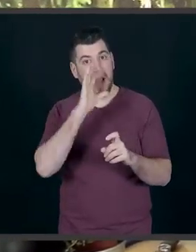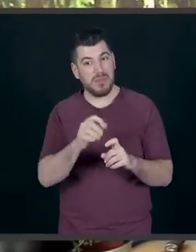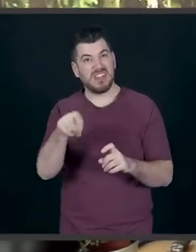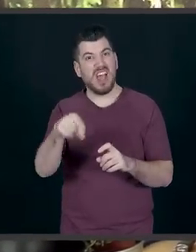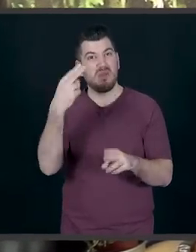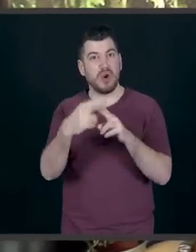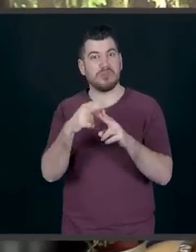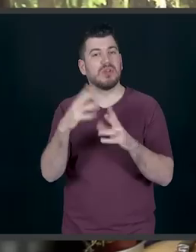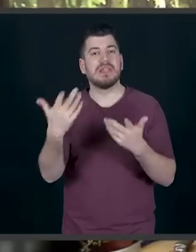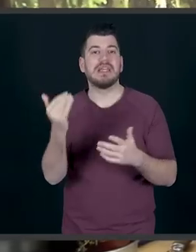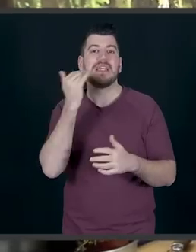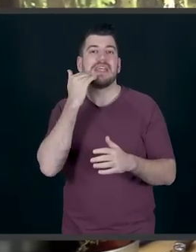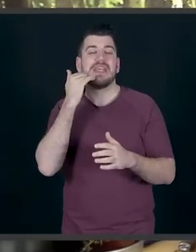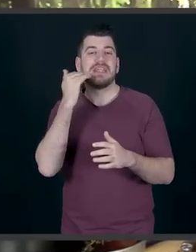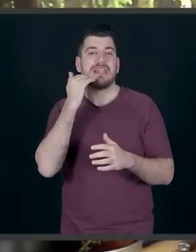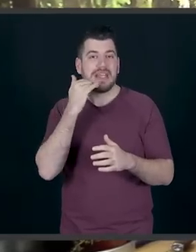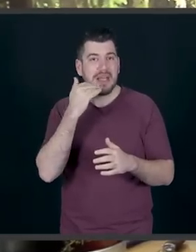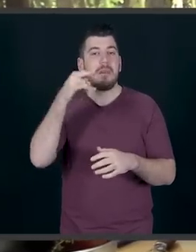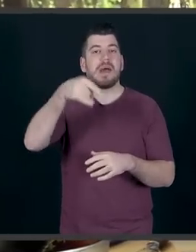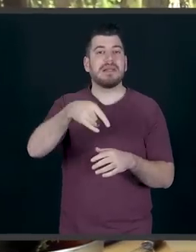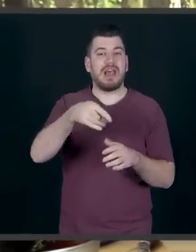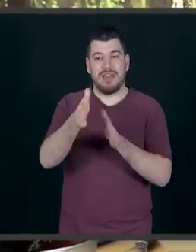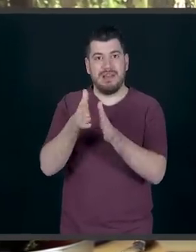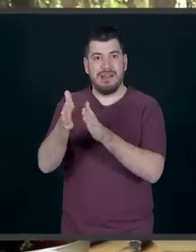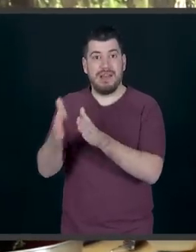ουμάμι και είναι η παρμεζάνα. Γι' αυτό το λόγο